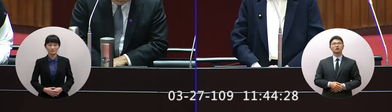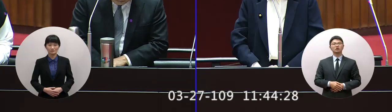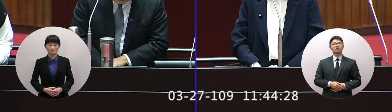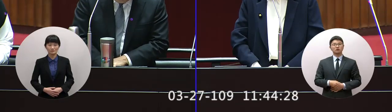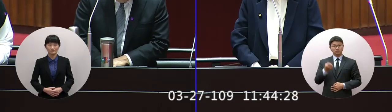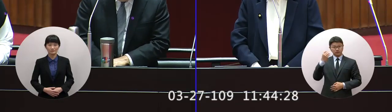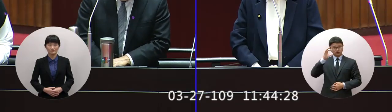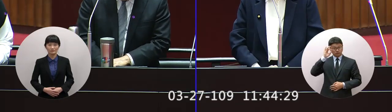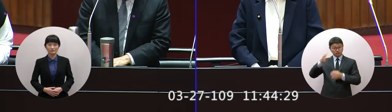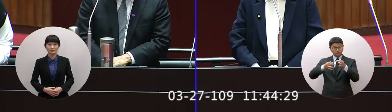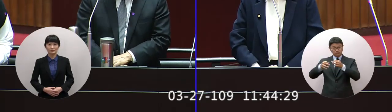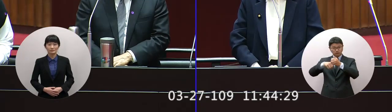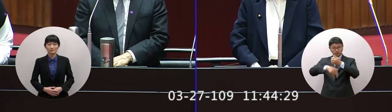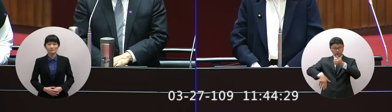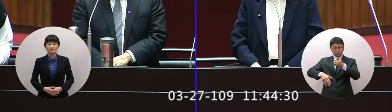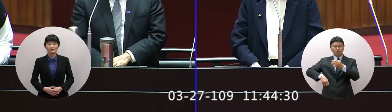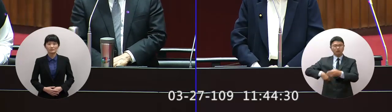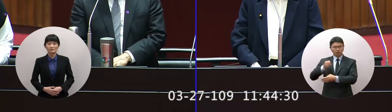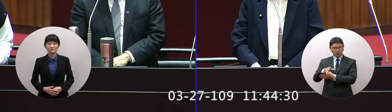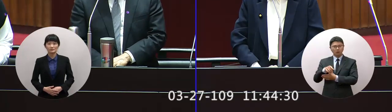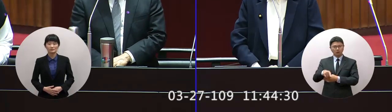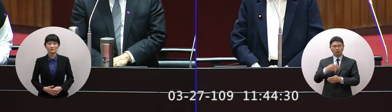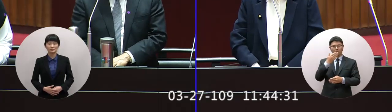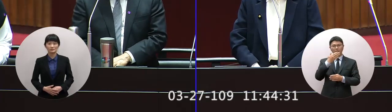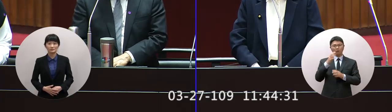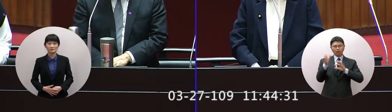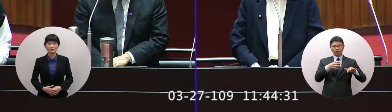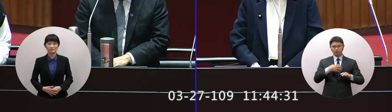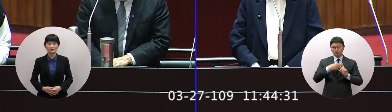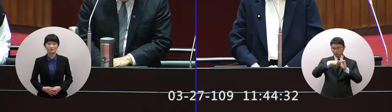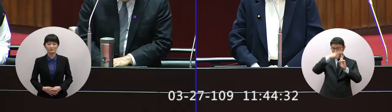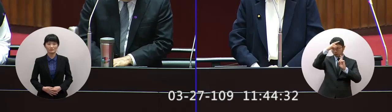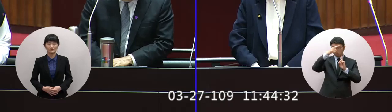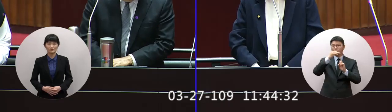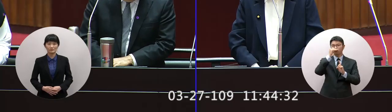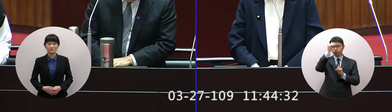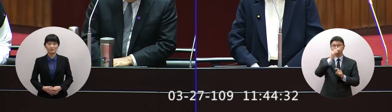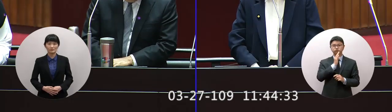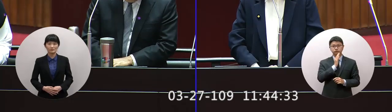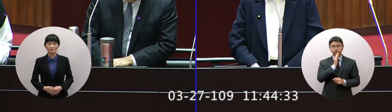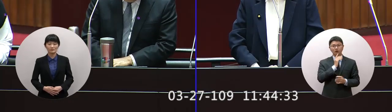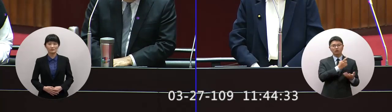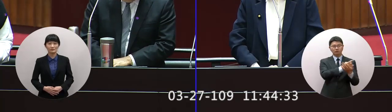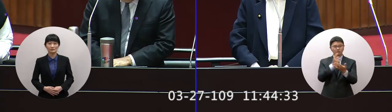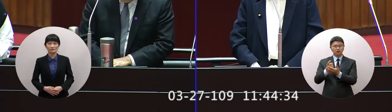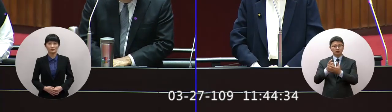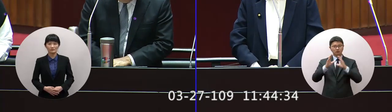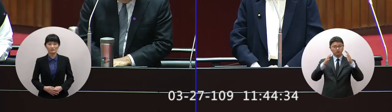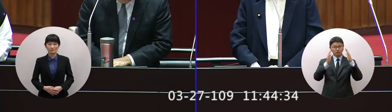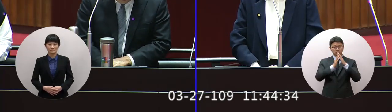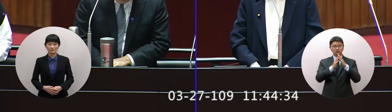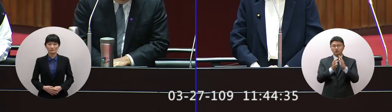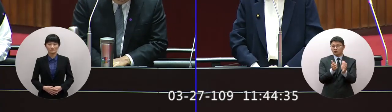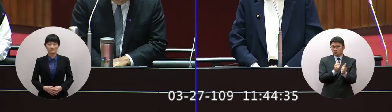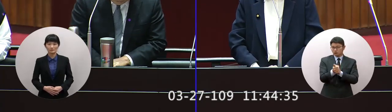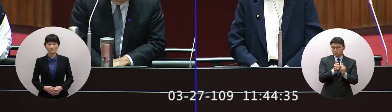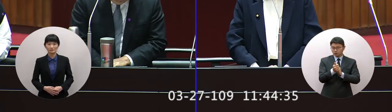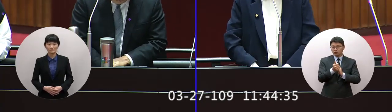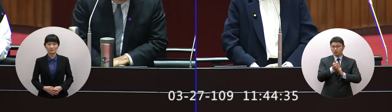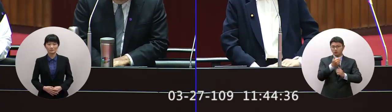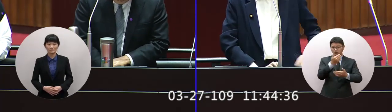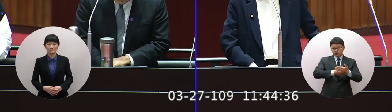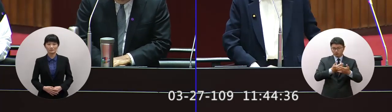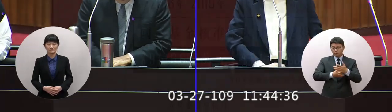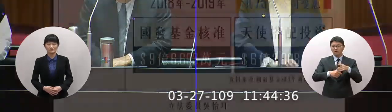呢算是比较高风险的投资，那每个国家呢也有各种不同的减税方式来鼓励民间